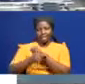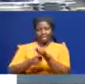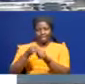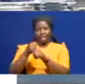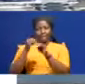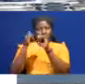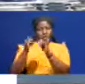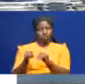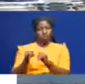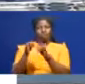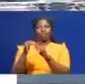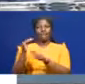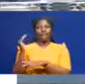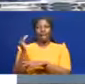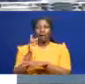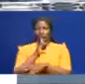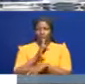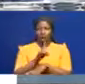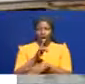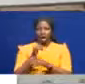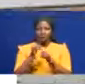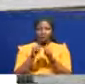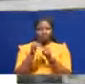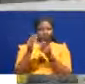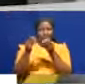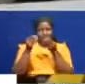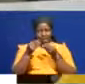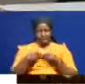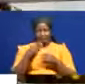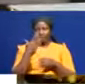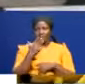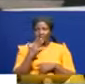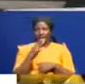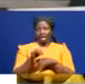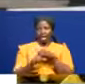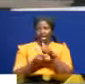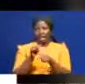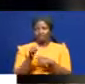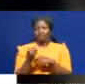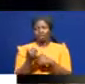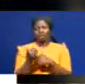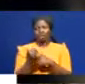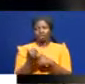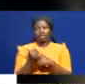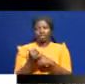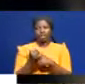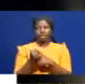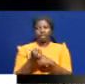mpya zilizopokelewa zilifikia uzito wa tani milioni